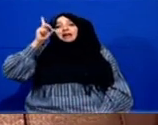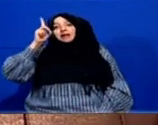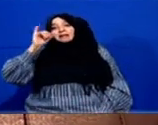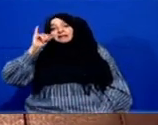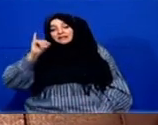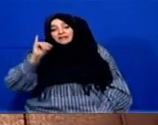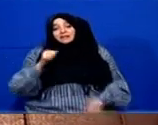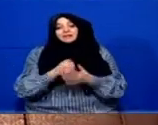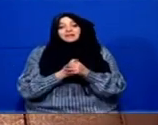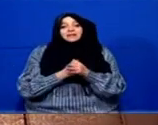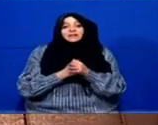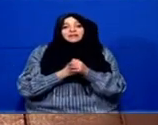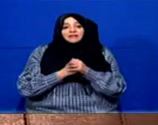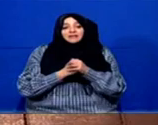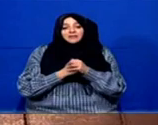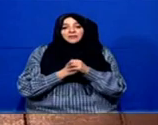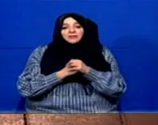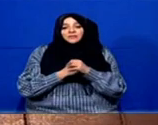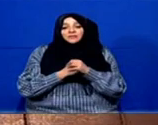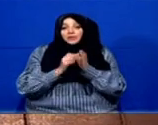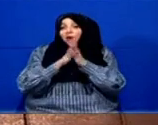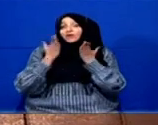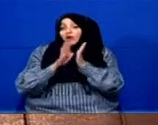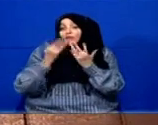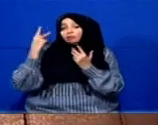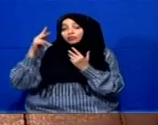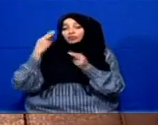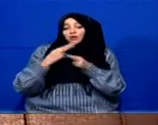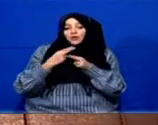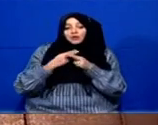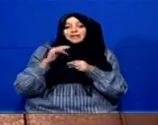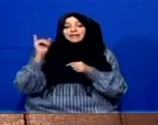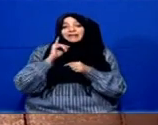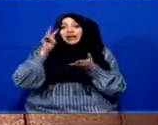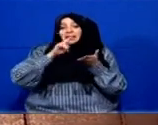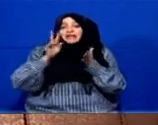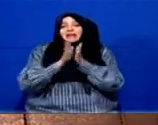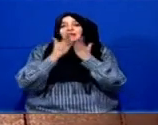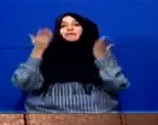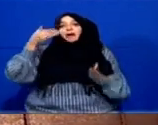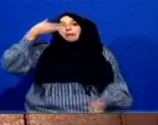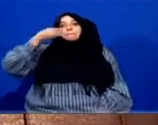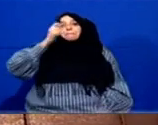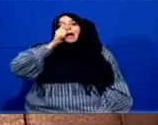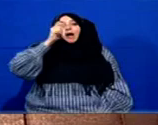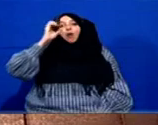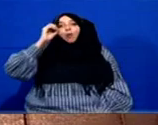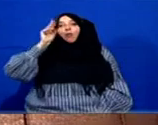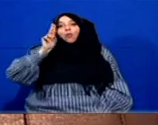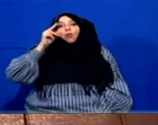التلقين والمعونه بالمناسبه الذي يقرا كتاب المعونه والكتاب جيد